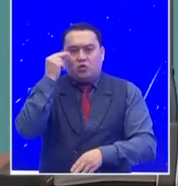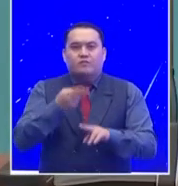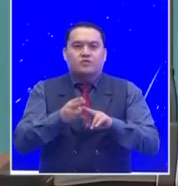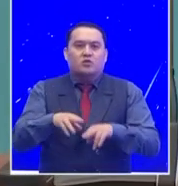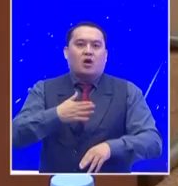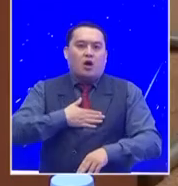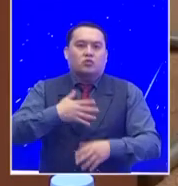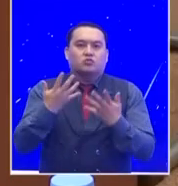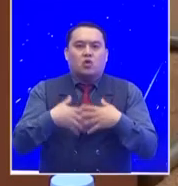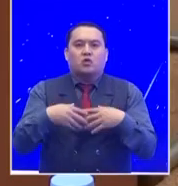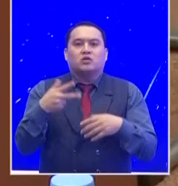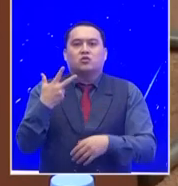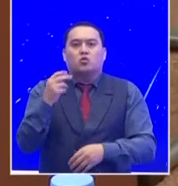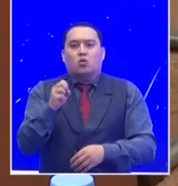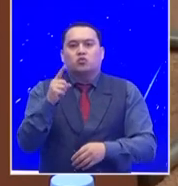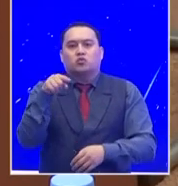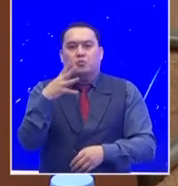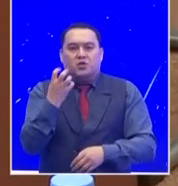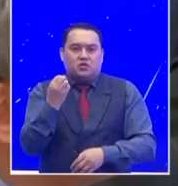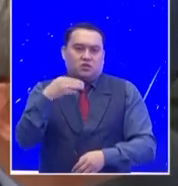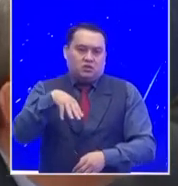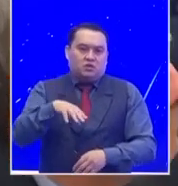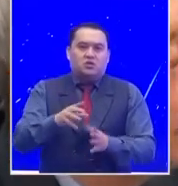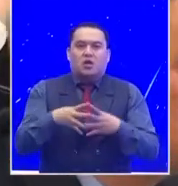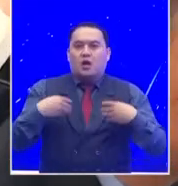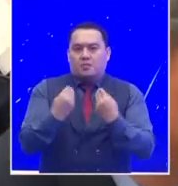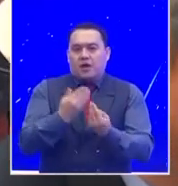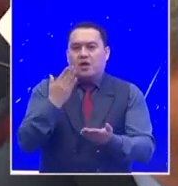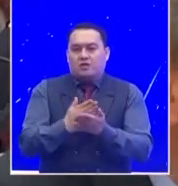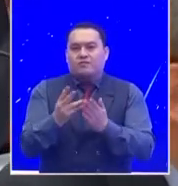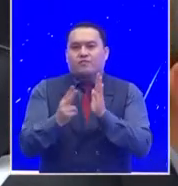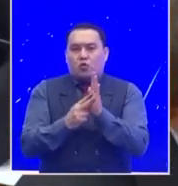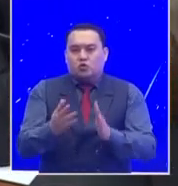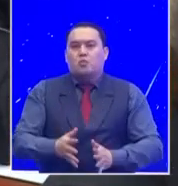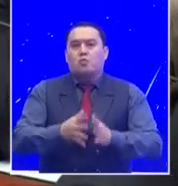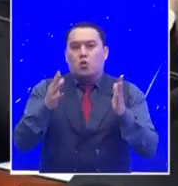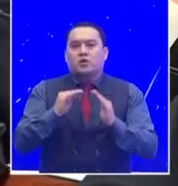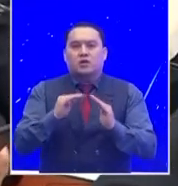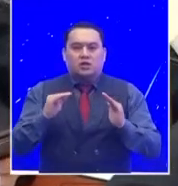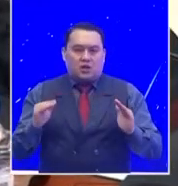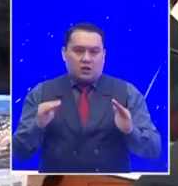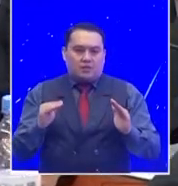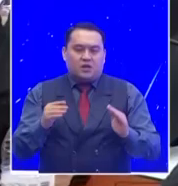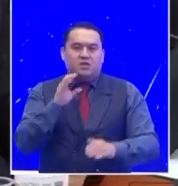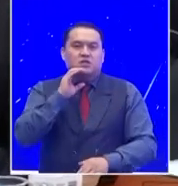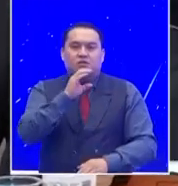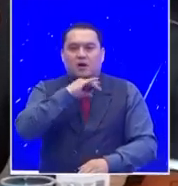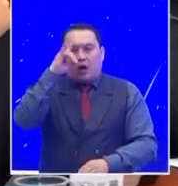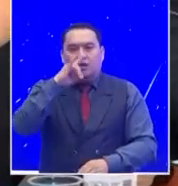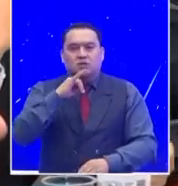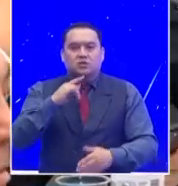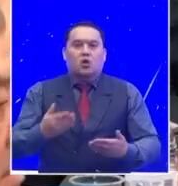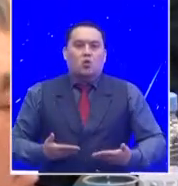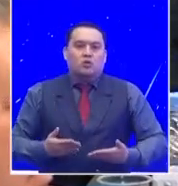в нашей стране насчитывается более 3150 семей, имеющих 8 и более детей. Например, в Северо-Казахстанской области